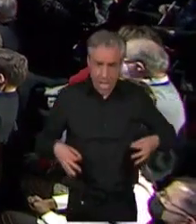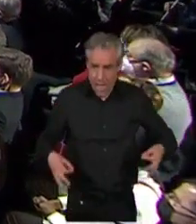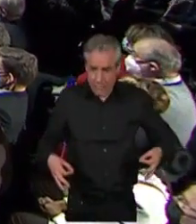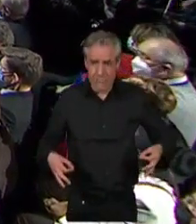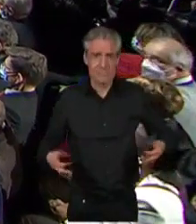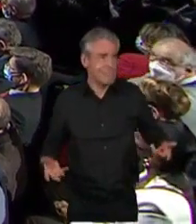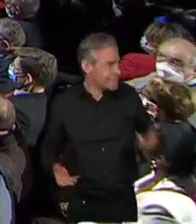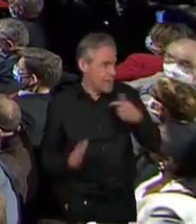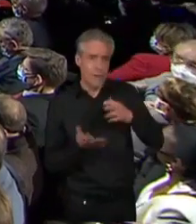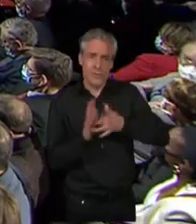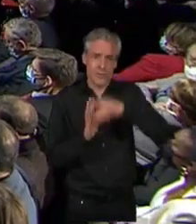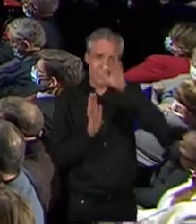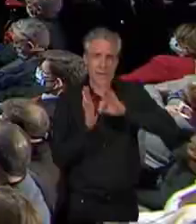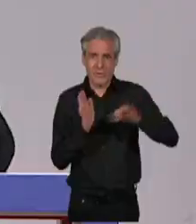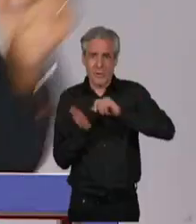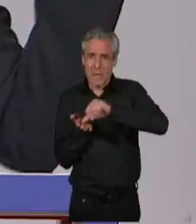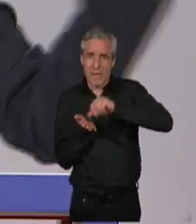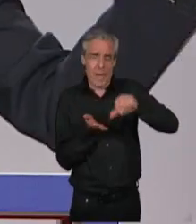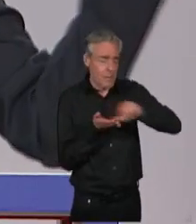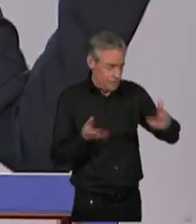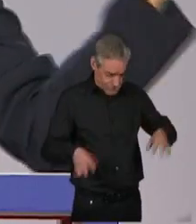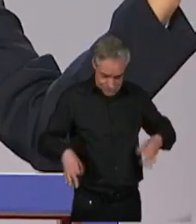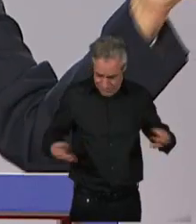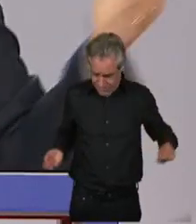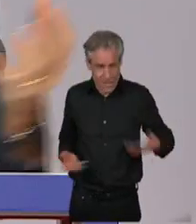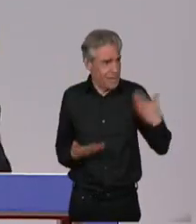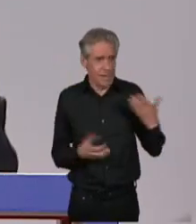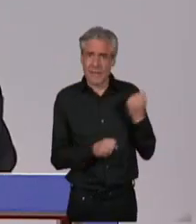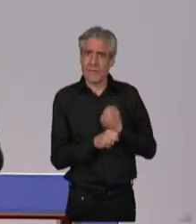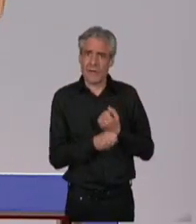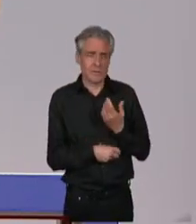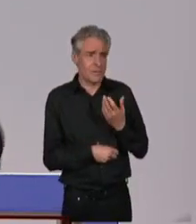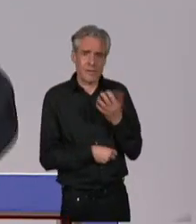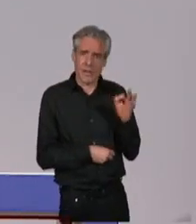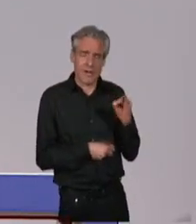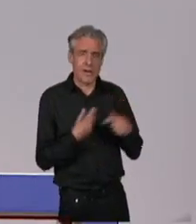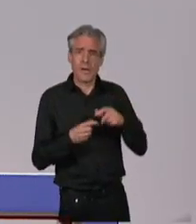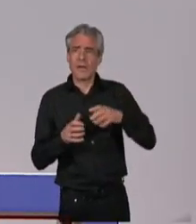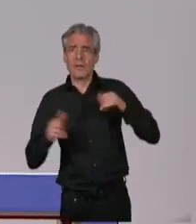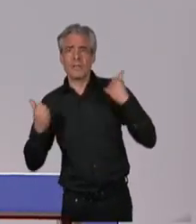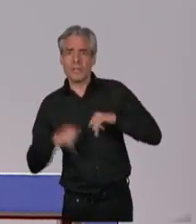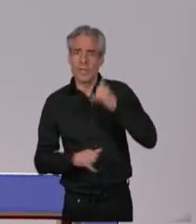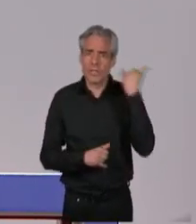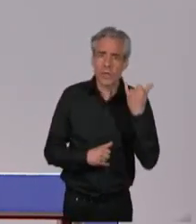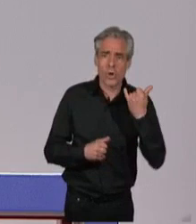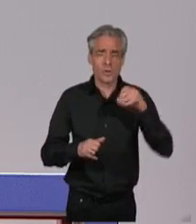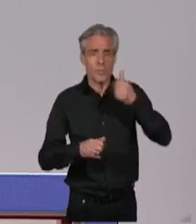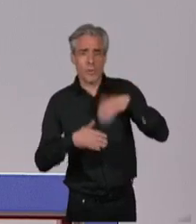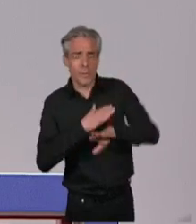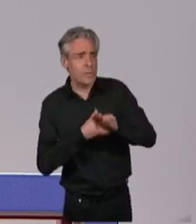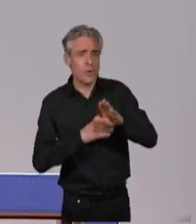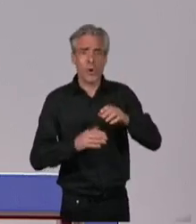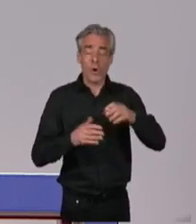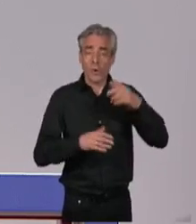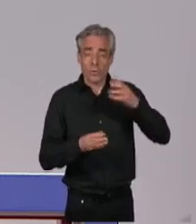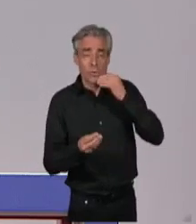factures ont été payées. Cette France du travail, cette France des ronds-points, des premiers métros, celle qui est debout aux